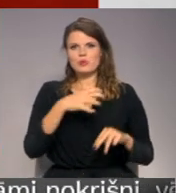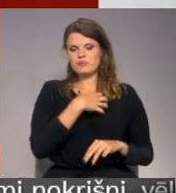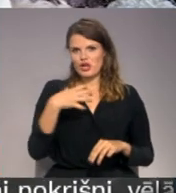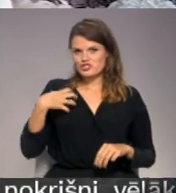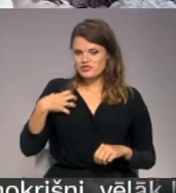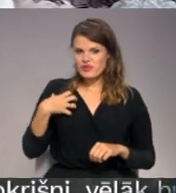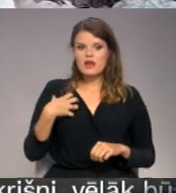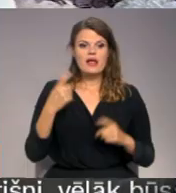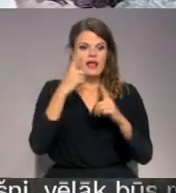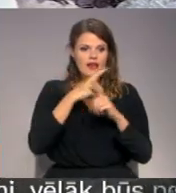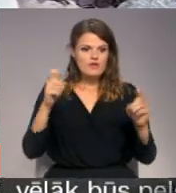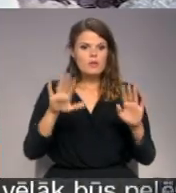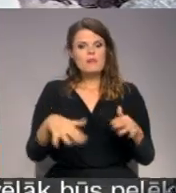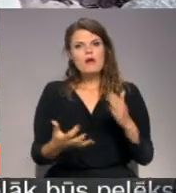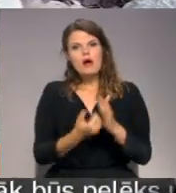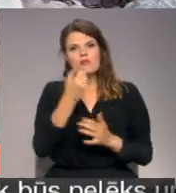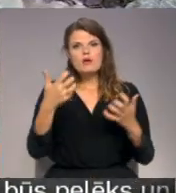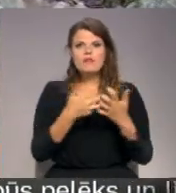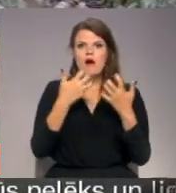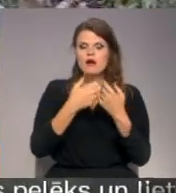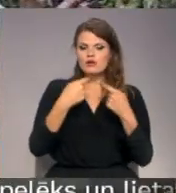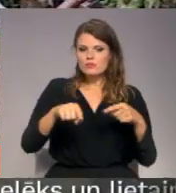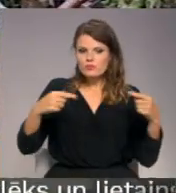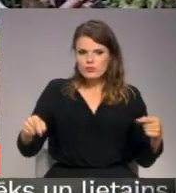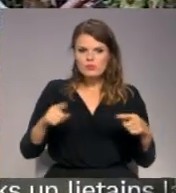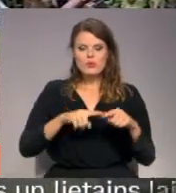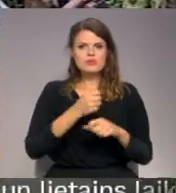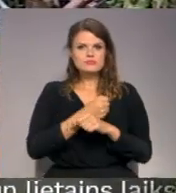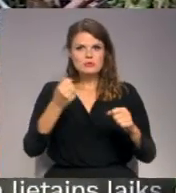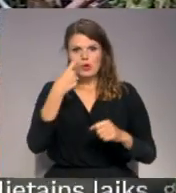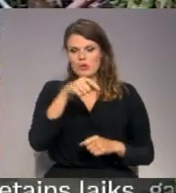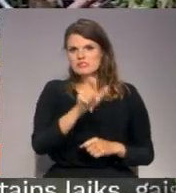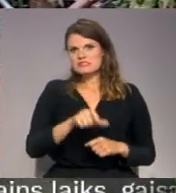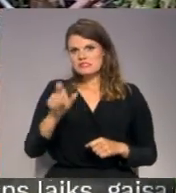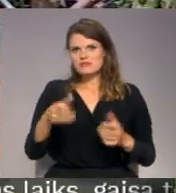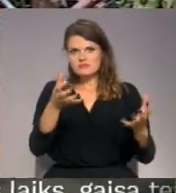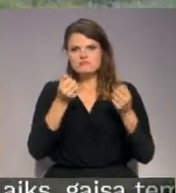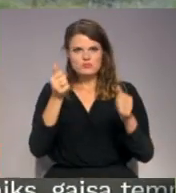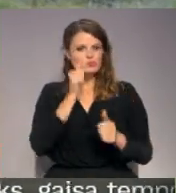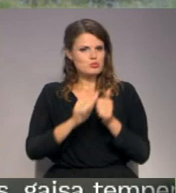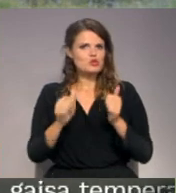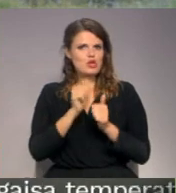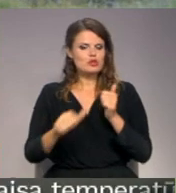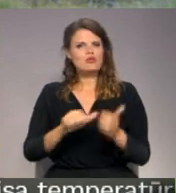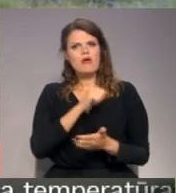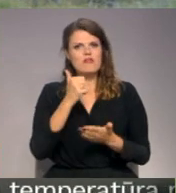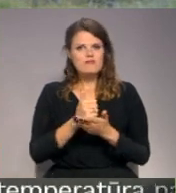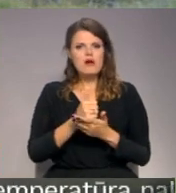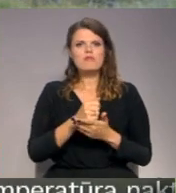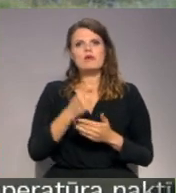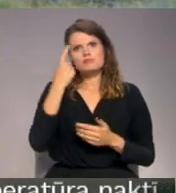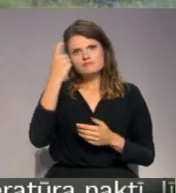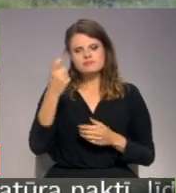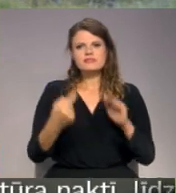pašvaldībām. Informācija par atrastajiem kara priekšmetiem un lādiņiem no iedzīvotājiem tiek saņemta bieži. Galvenokārt par tiem